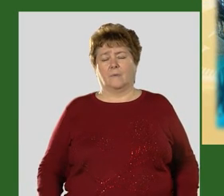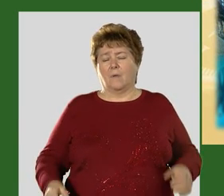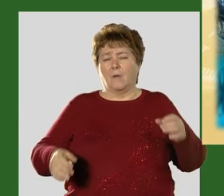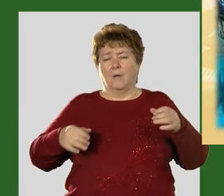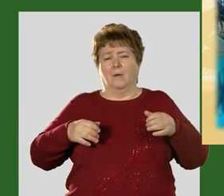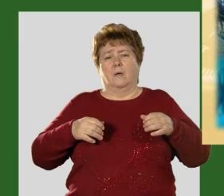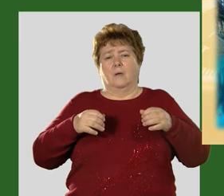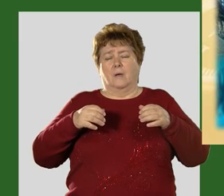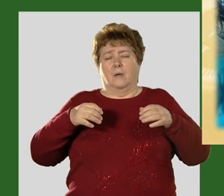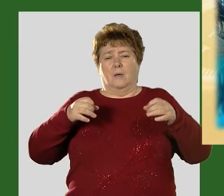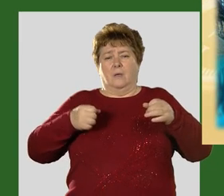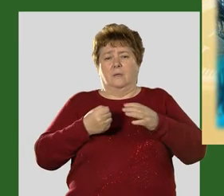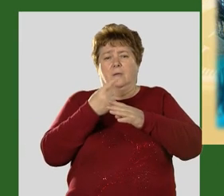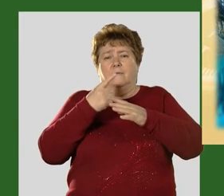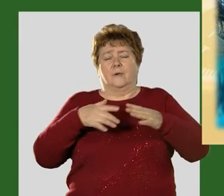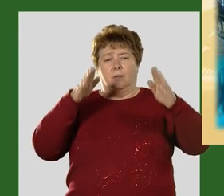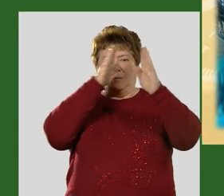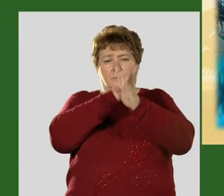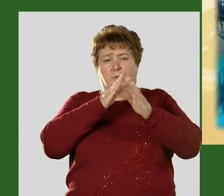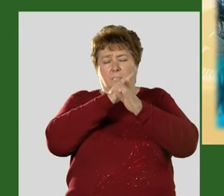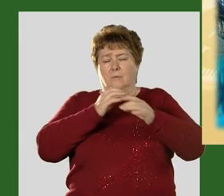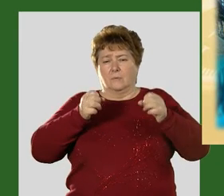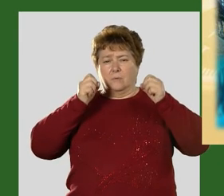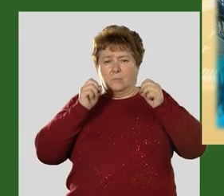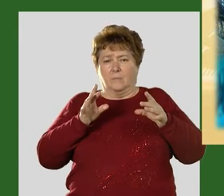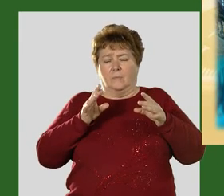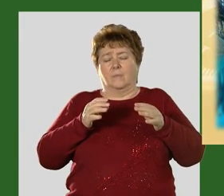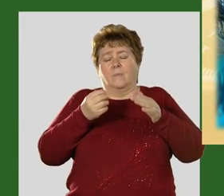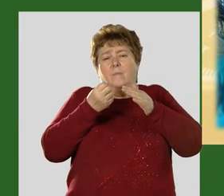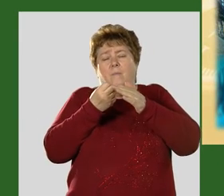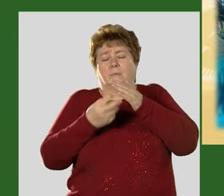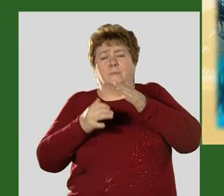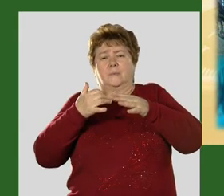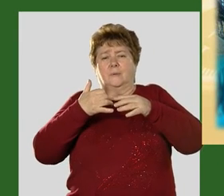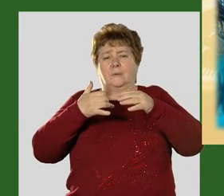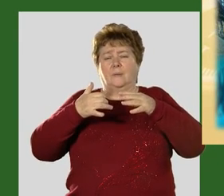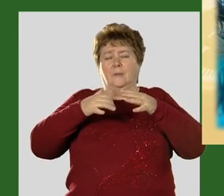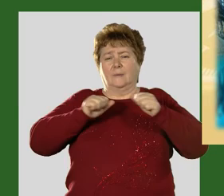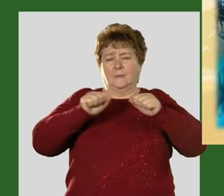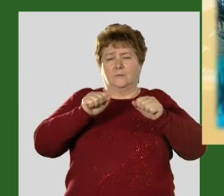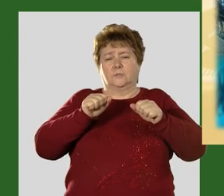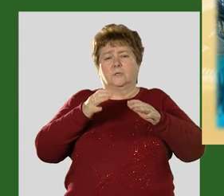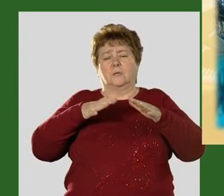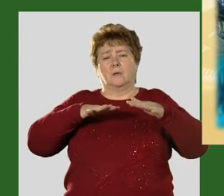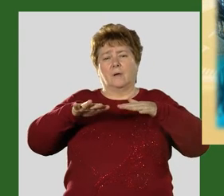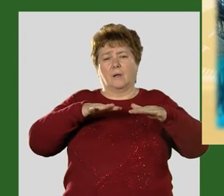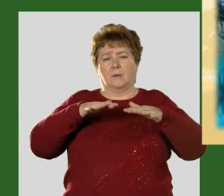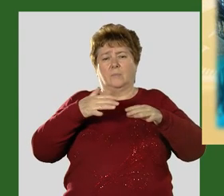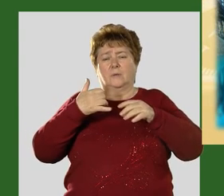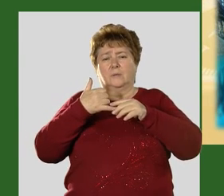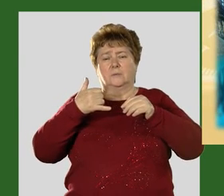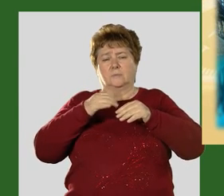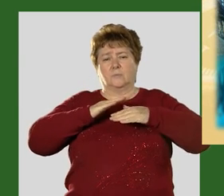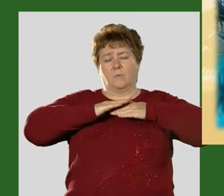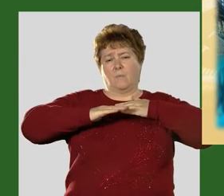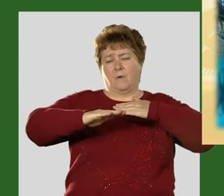Грозное природное явление, представляющее собой подземные толчки и колебания земной